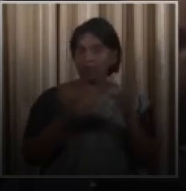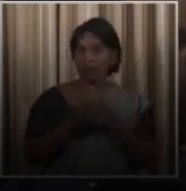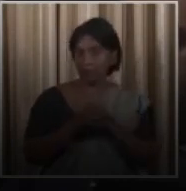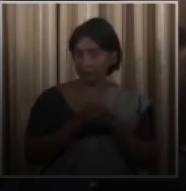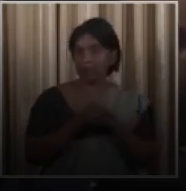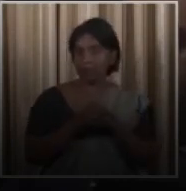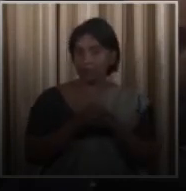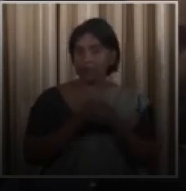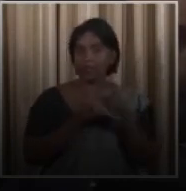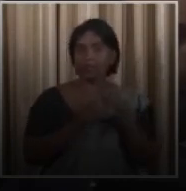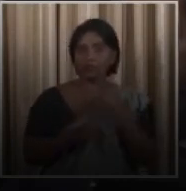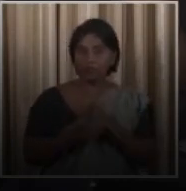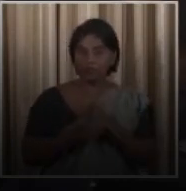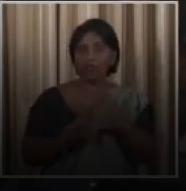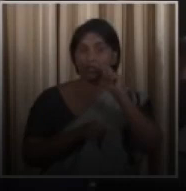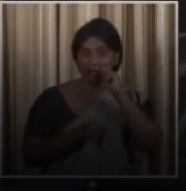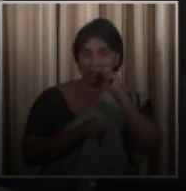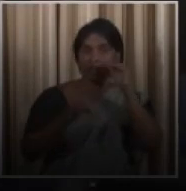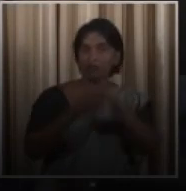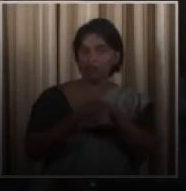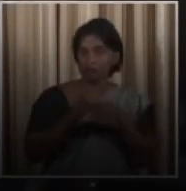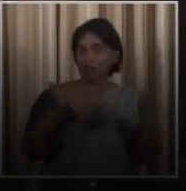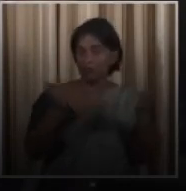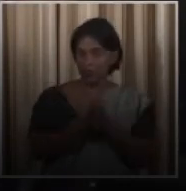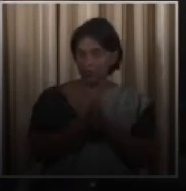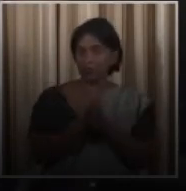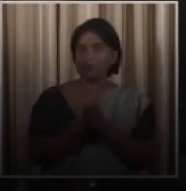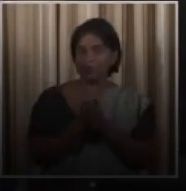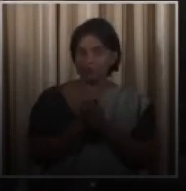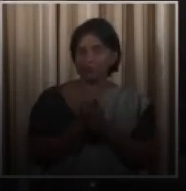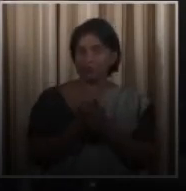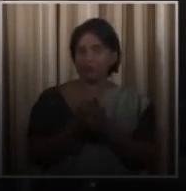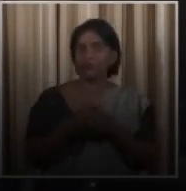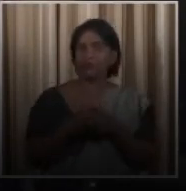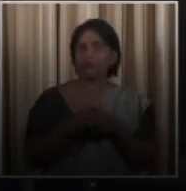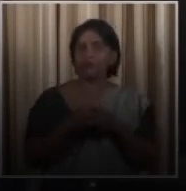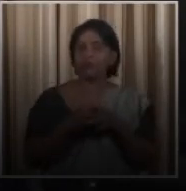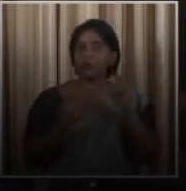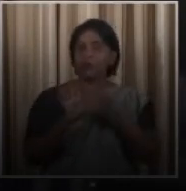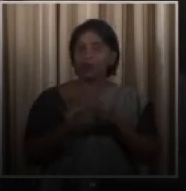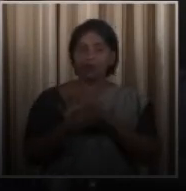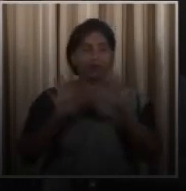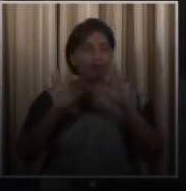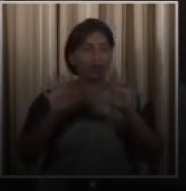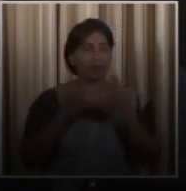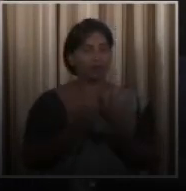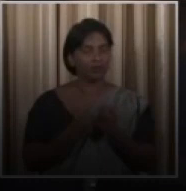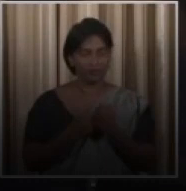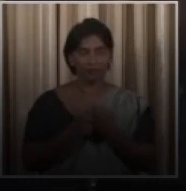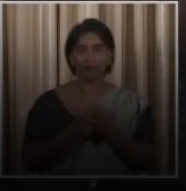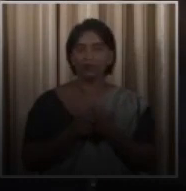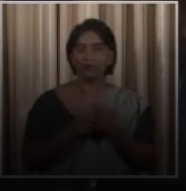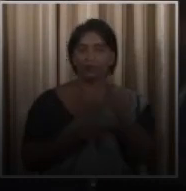පක්ෂය ගරු දිනේෂ් ගුණවර්ධන මැතිතුමාගේ පියාගේ පක්ෂයත් එක්ක තරඟ කරේ ආසන 9ක් ගත්තා